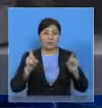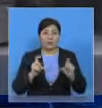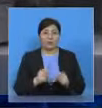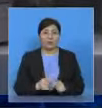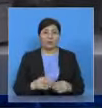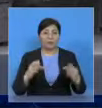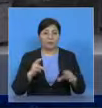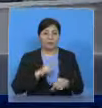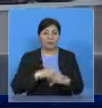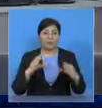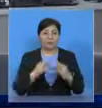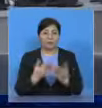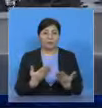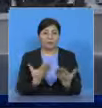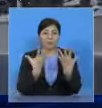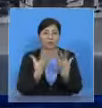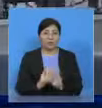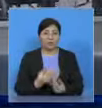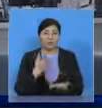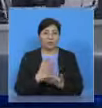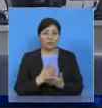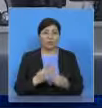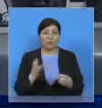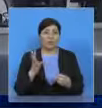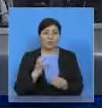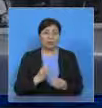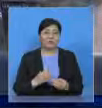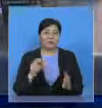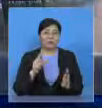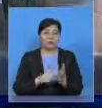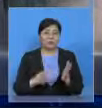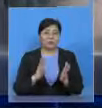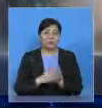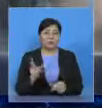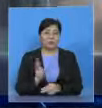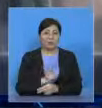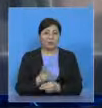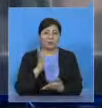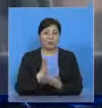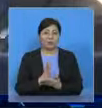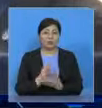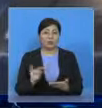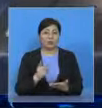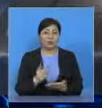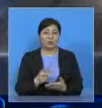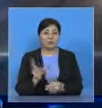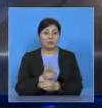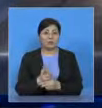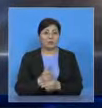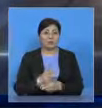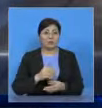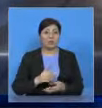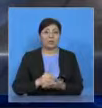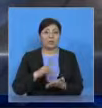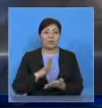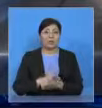подразделений полиции. Так, на сегодняшний день установлено 979 видеокамер. Что касательно камер, фиксирующих